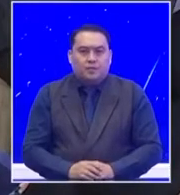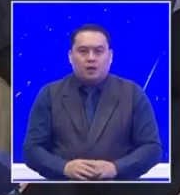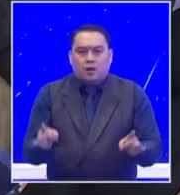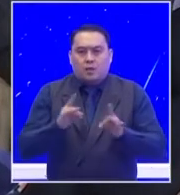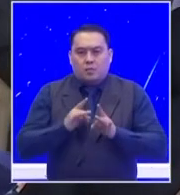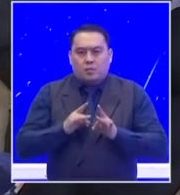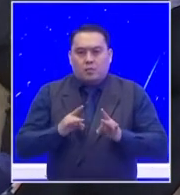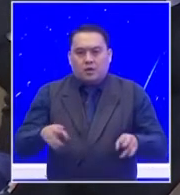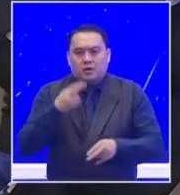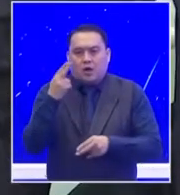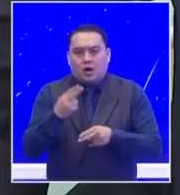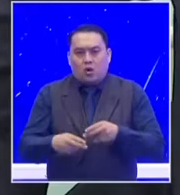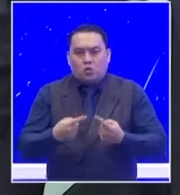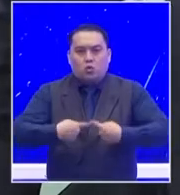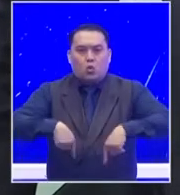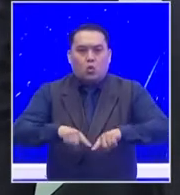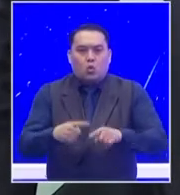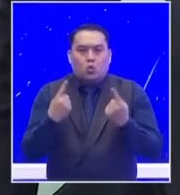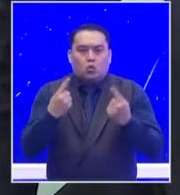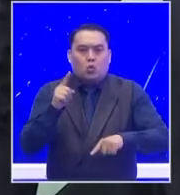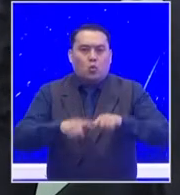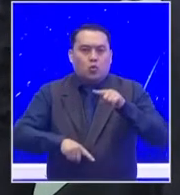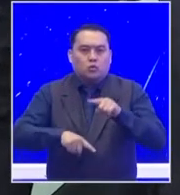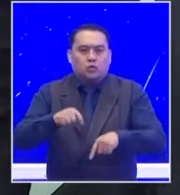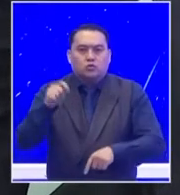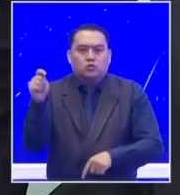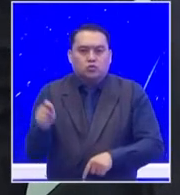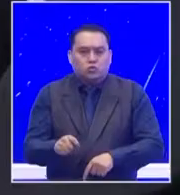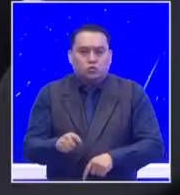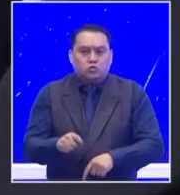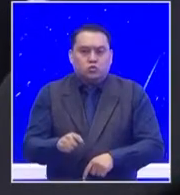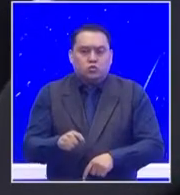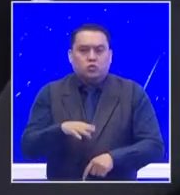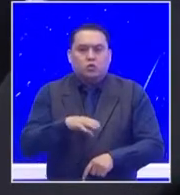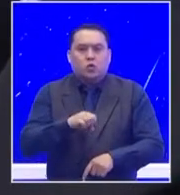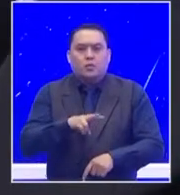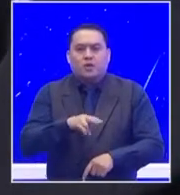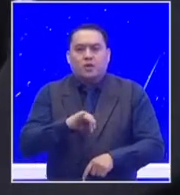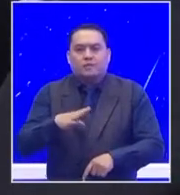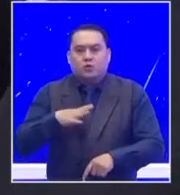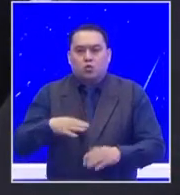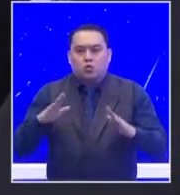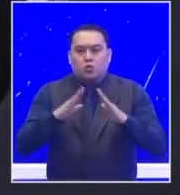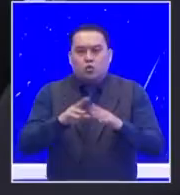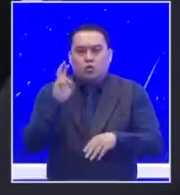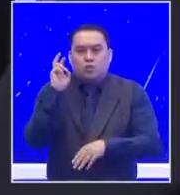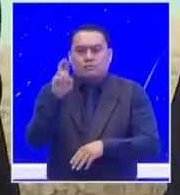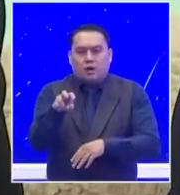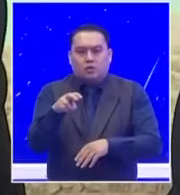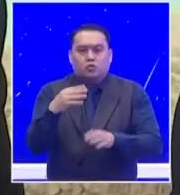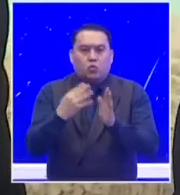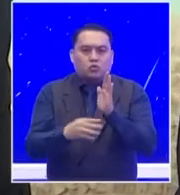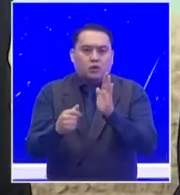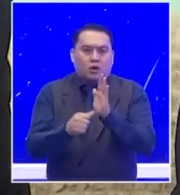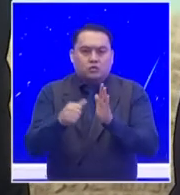Мерекелік кештен соң кәсіподақ ұйымының өкілдері Ұлы Отан соғысы ардагері Тұрарбек Ахметшеновтың үйіне барды. 96